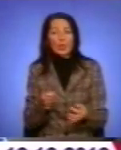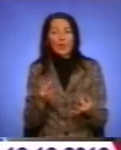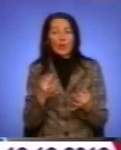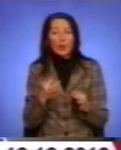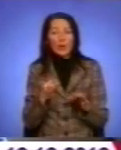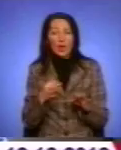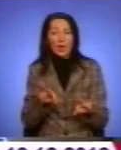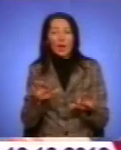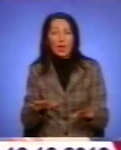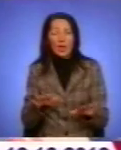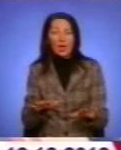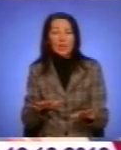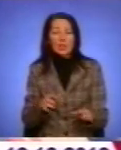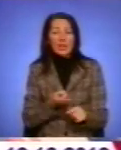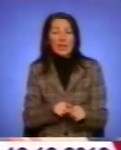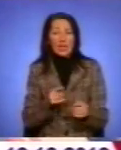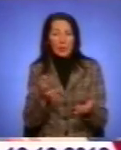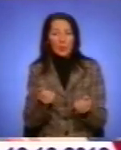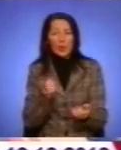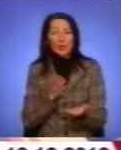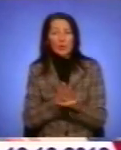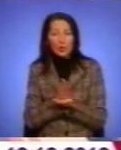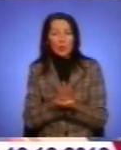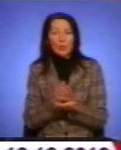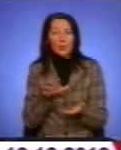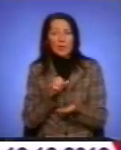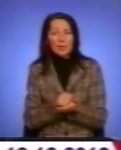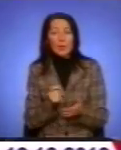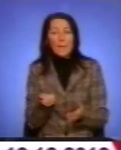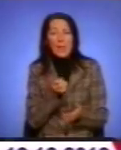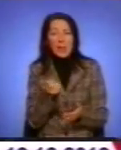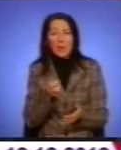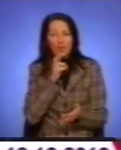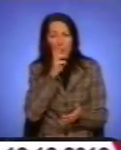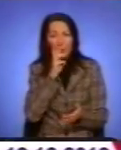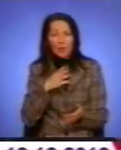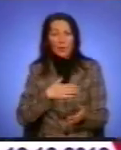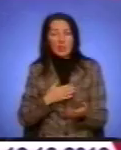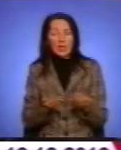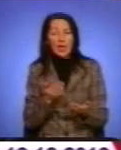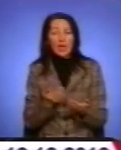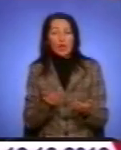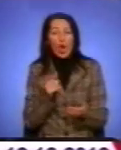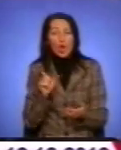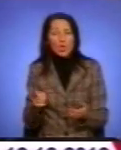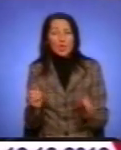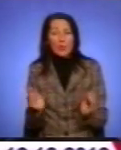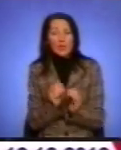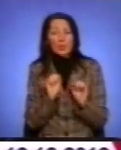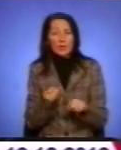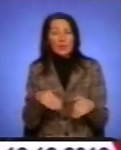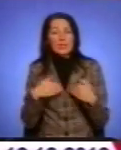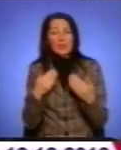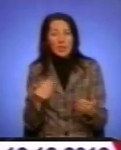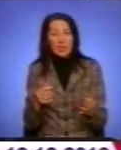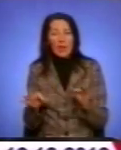поступають в службу зайнятості, з мінімальною заробітною платою. У нас, якщо людина з обмеженими можливостями звертається в